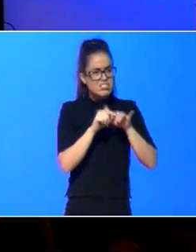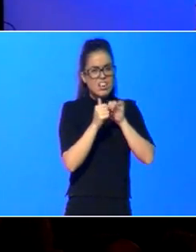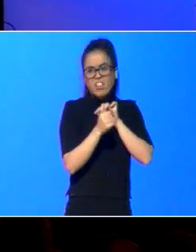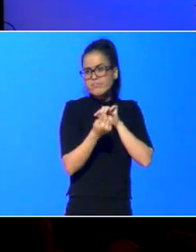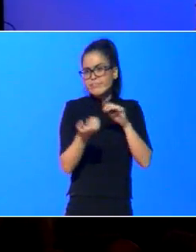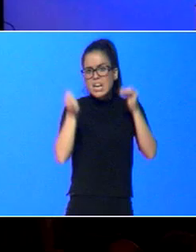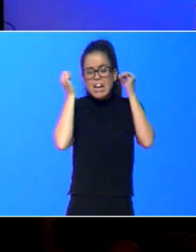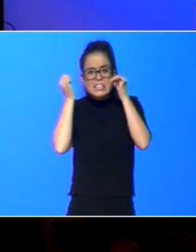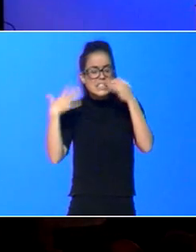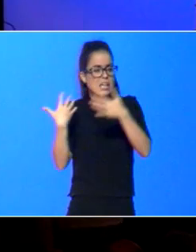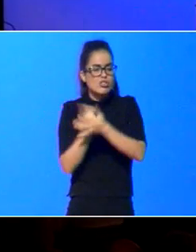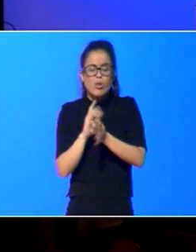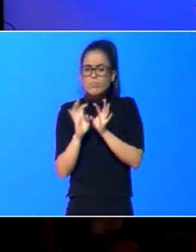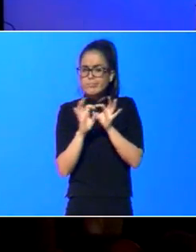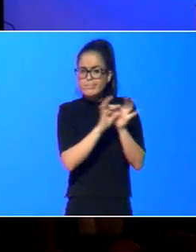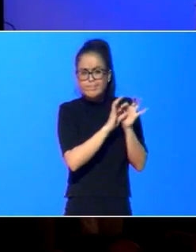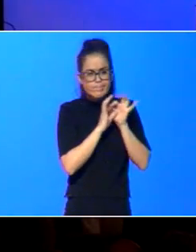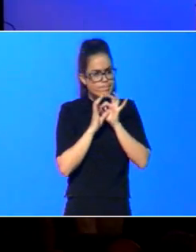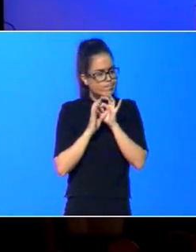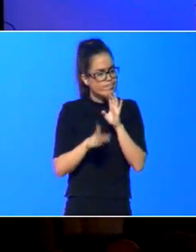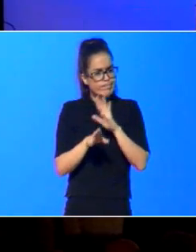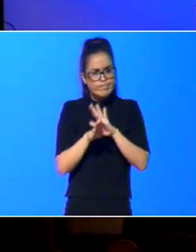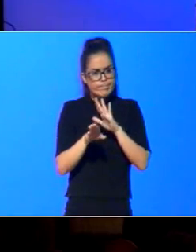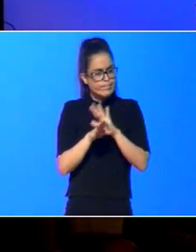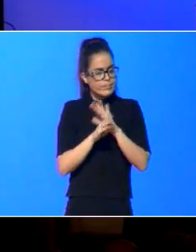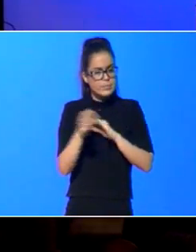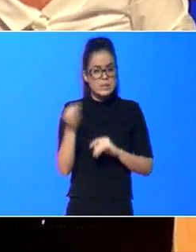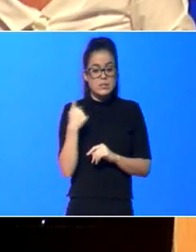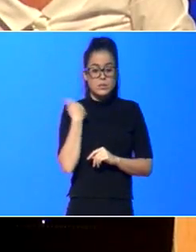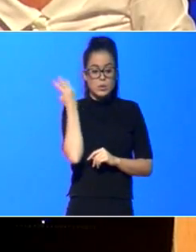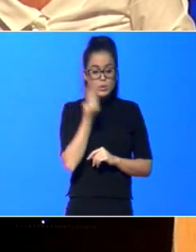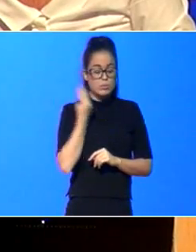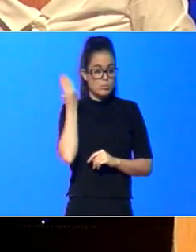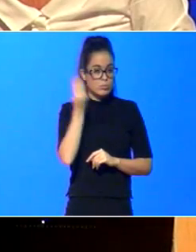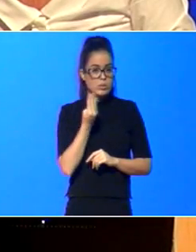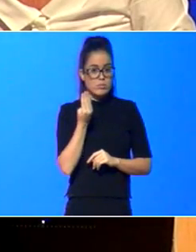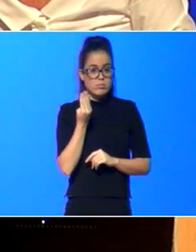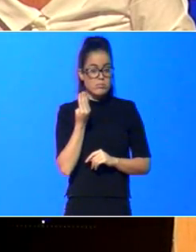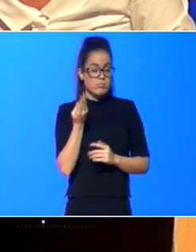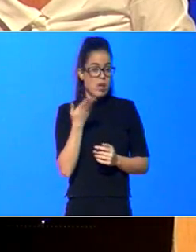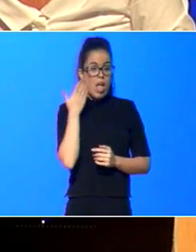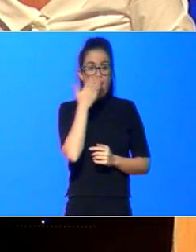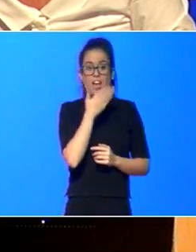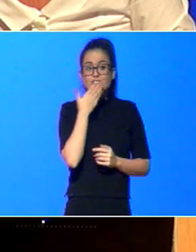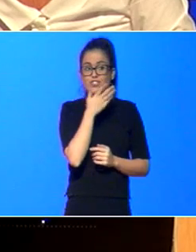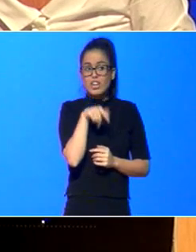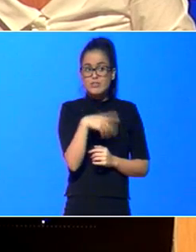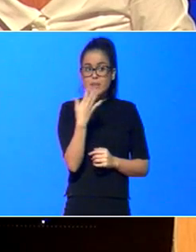hori dana lotuta jun bihar dela. Ba, bueno, nik uste dut hori dela eskolak geldika ikasi bihar duguna, ez